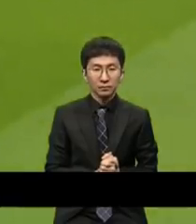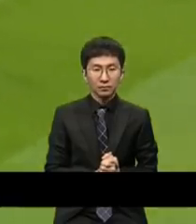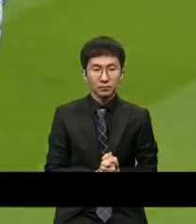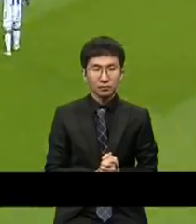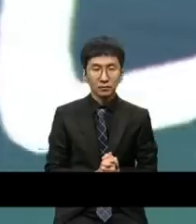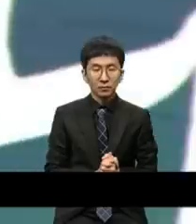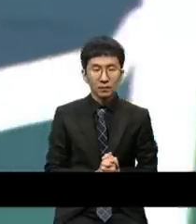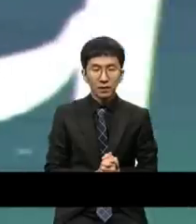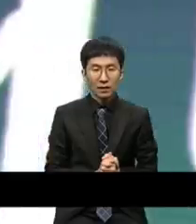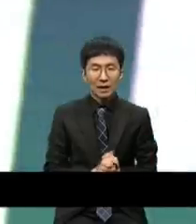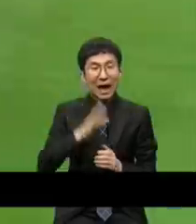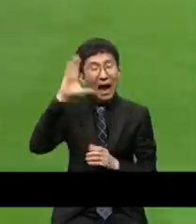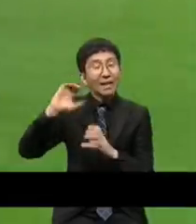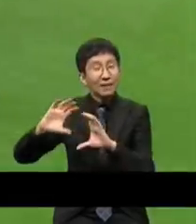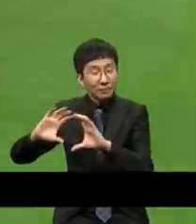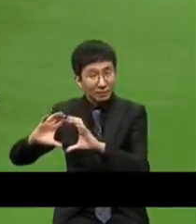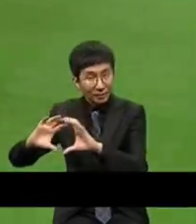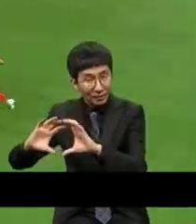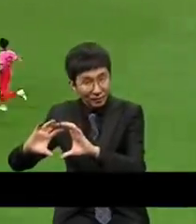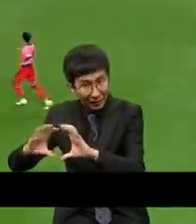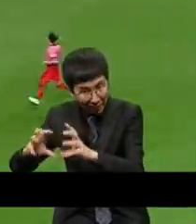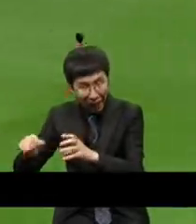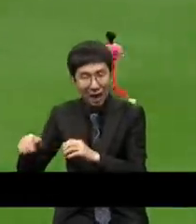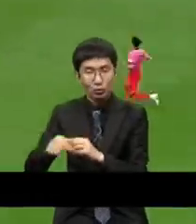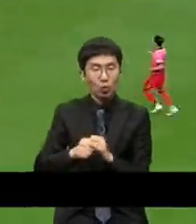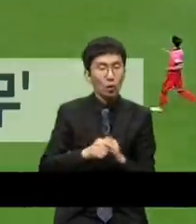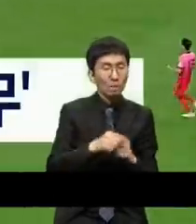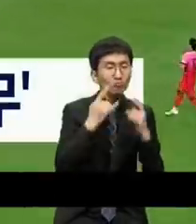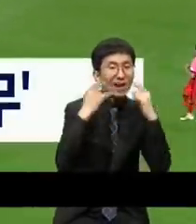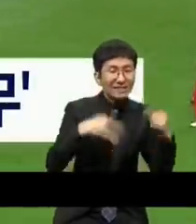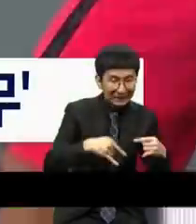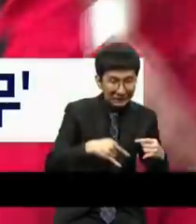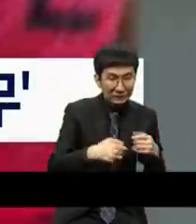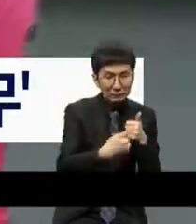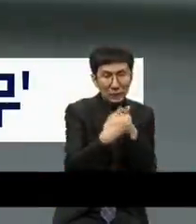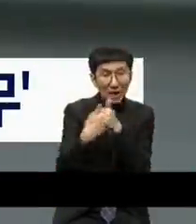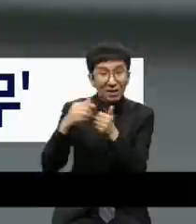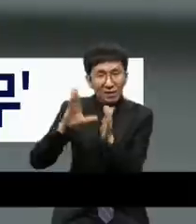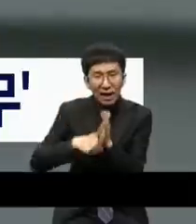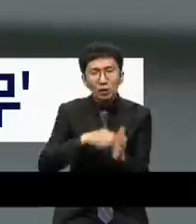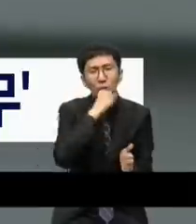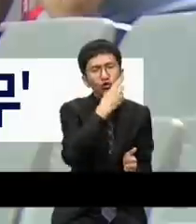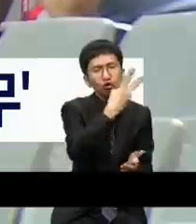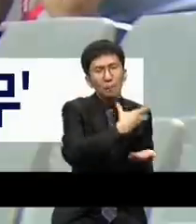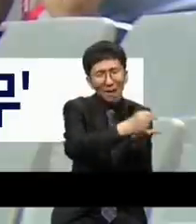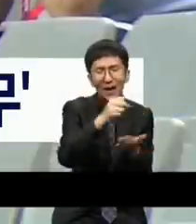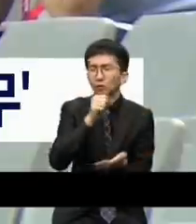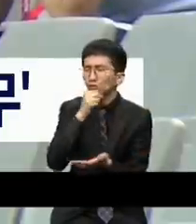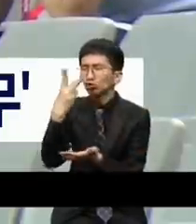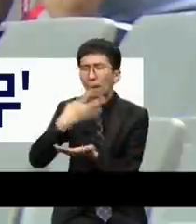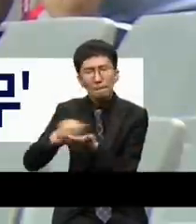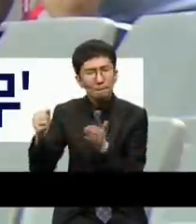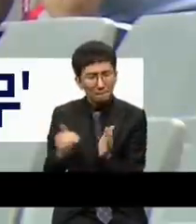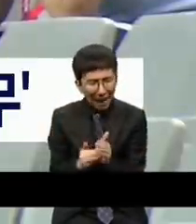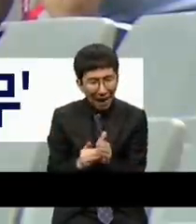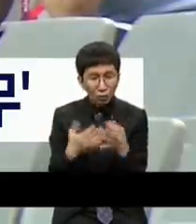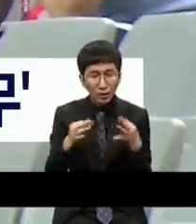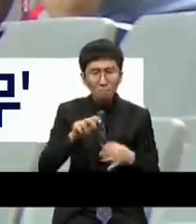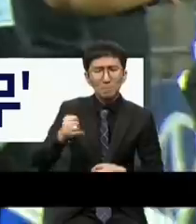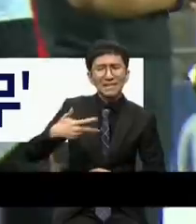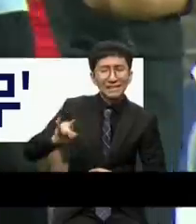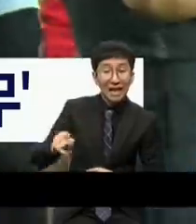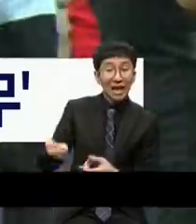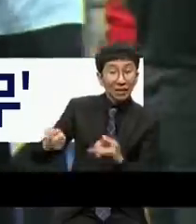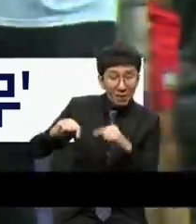김학범은 아르헨티나와 프랑스를 상대한 두 번의 평가전에서 연이어 두 골씩 내줬습니다. 그리고 김민재가 오면 나아질